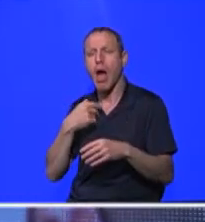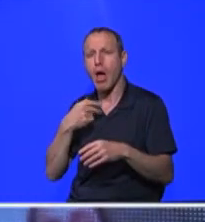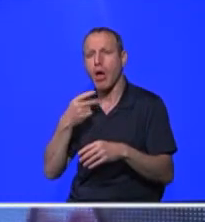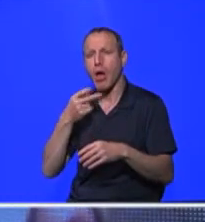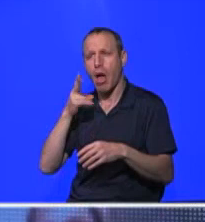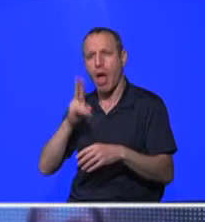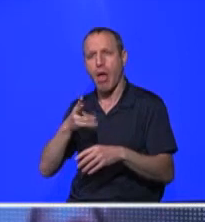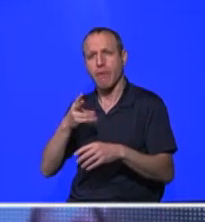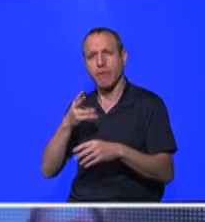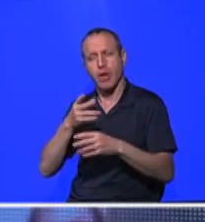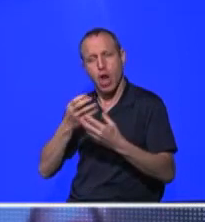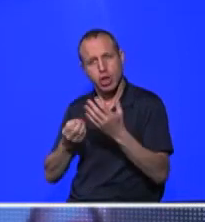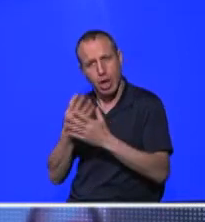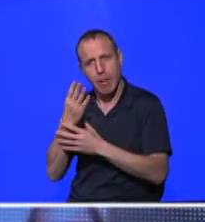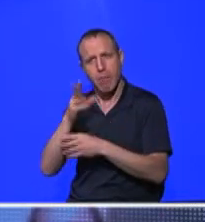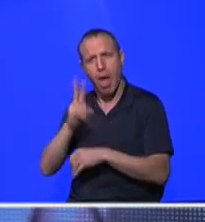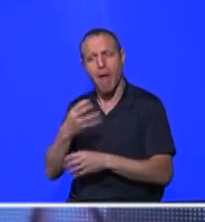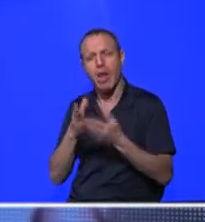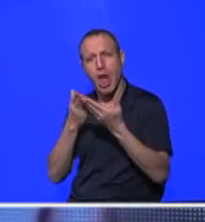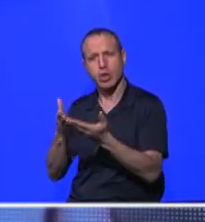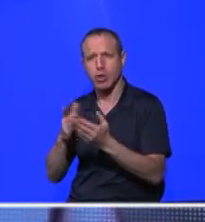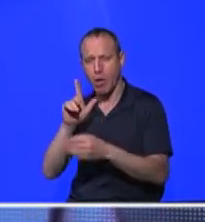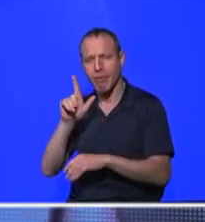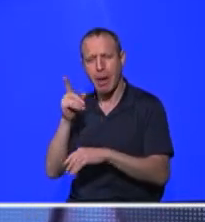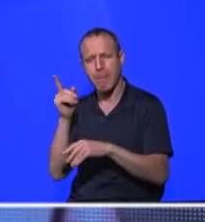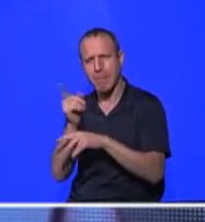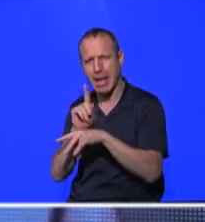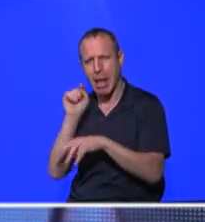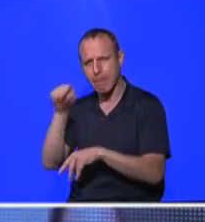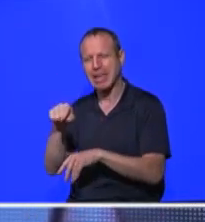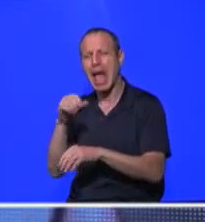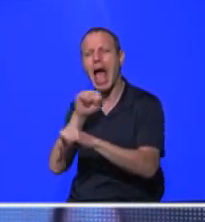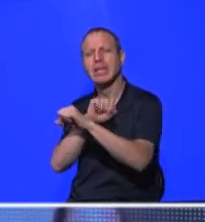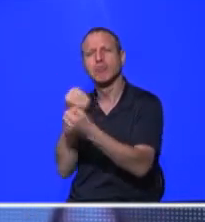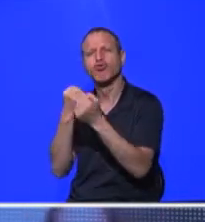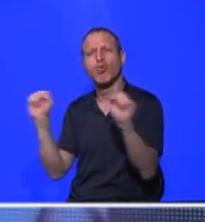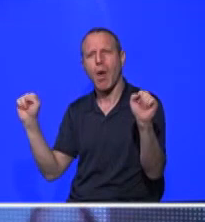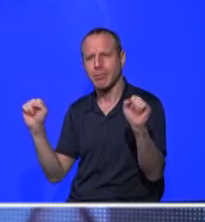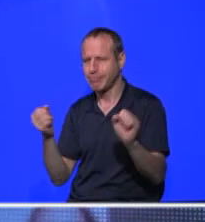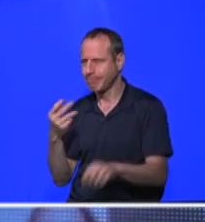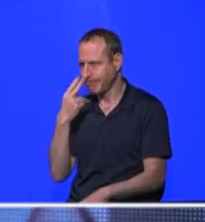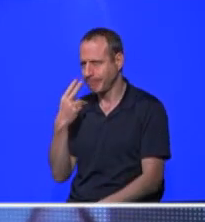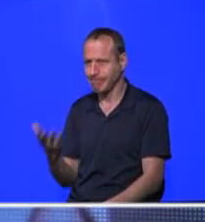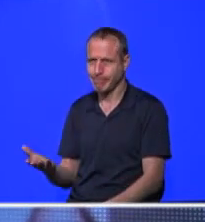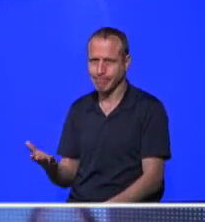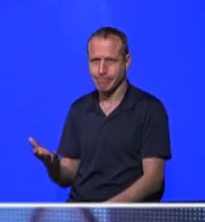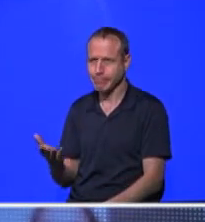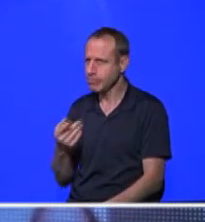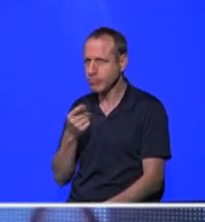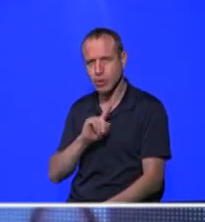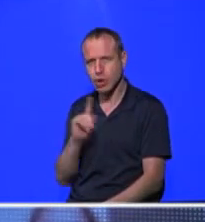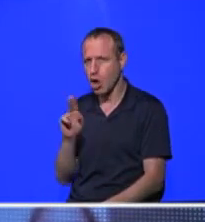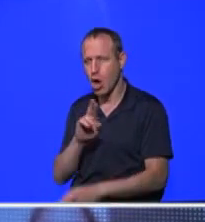ולהגיד חייב לשקם, חייב לעזור, חייב, חייב, חייב, אבל ברגע שזה מגיע לאסירים משוחררים, נראה שזה לא